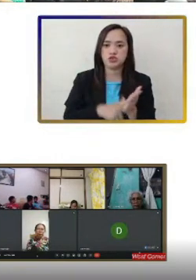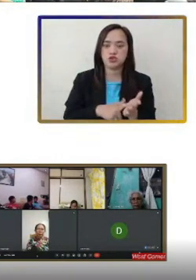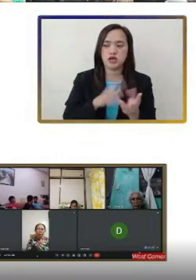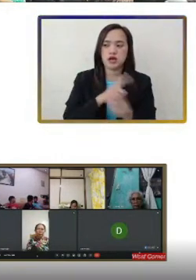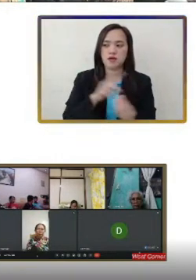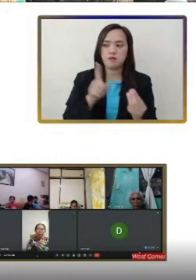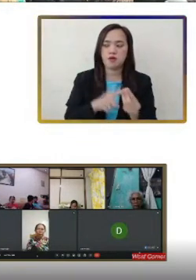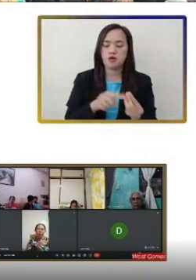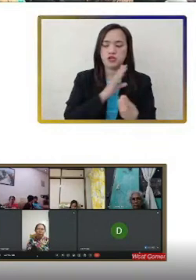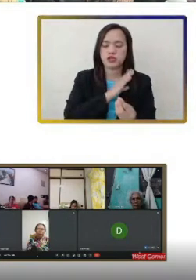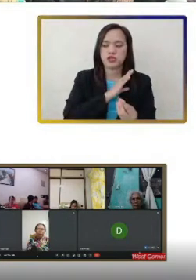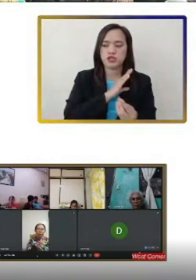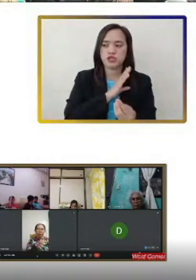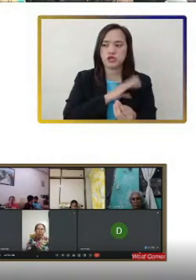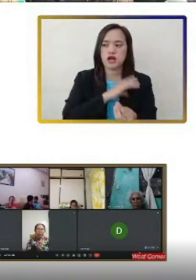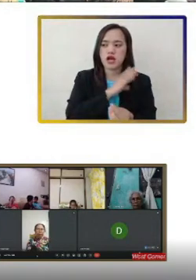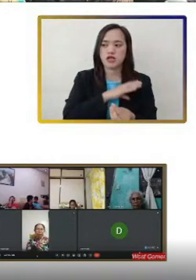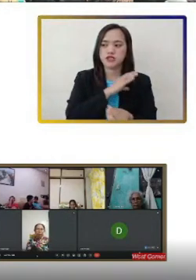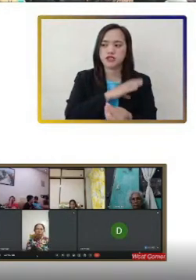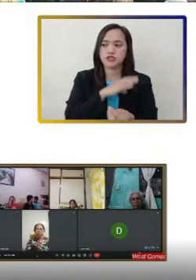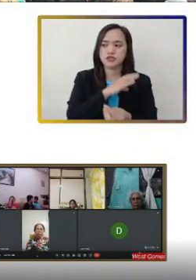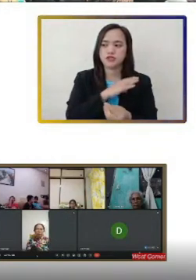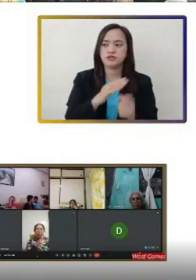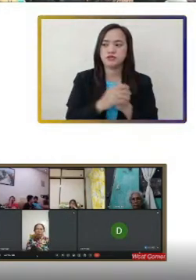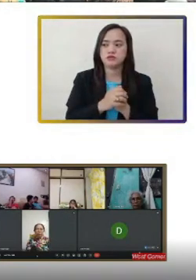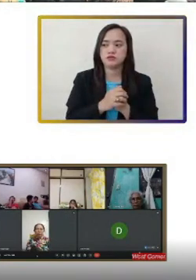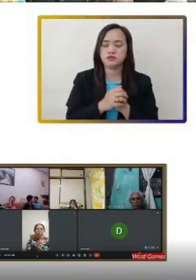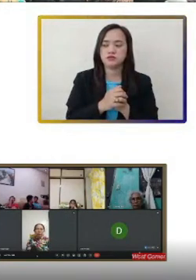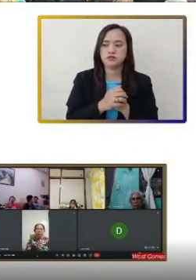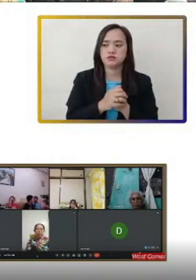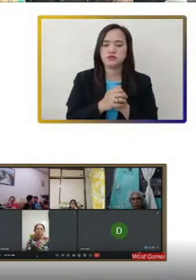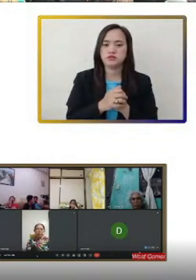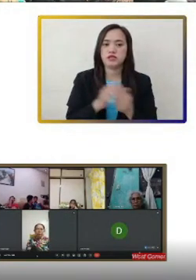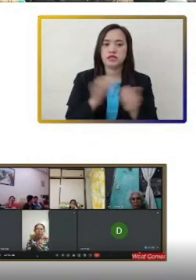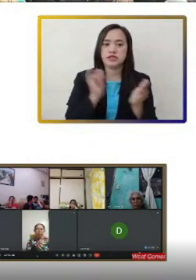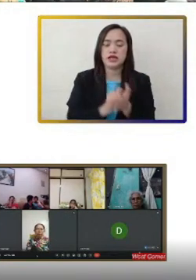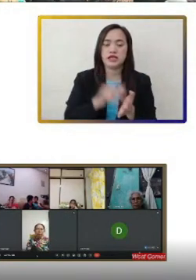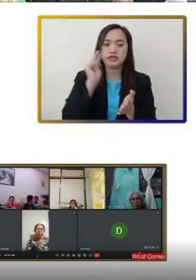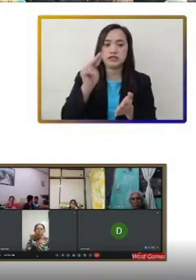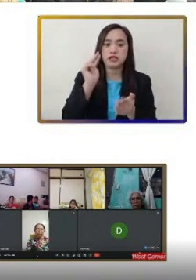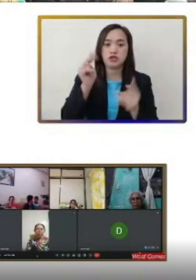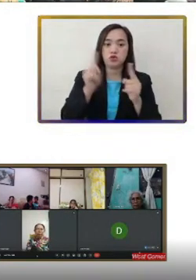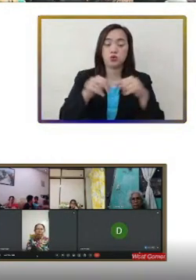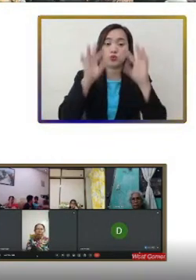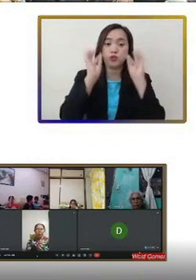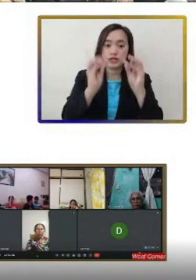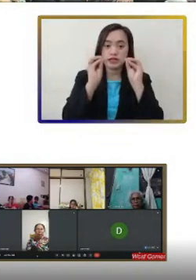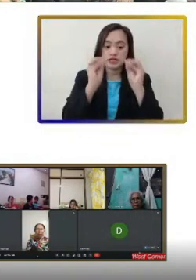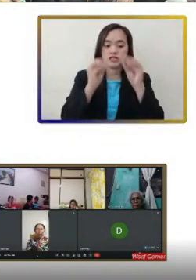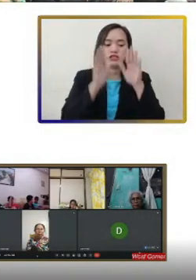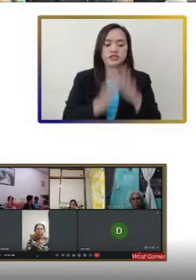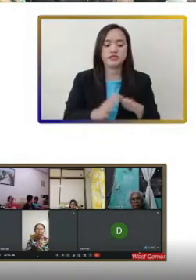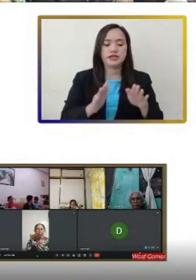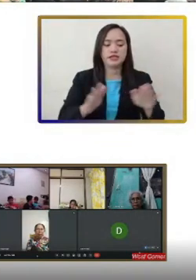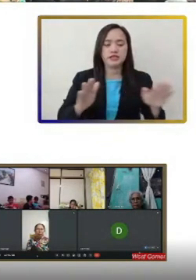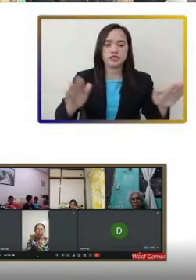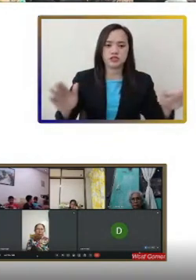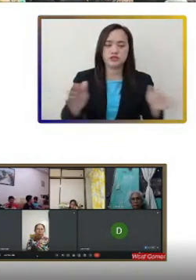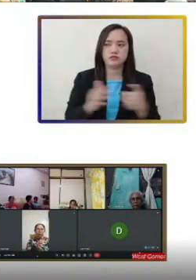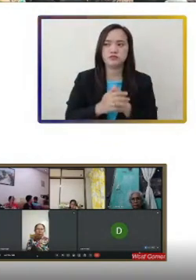maturuan. Kasi by age na po natin, may mga magkakaroon tayo ng bracketing and then ilalagay natin